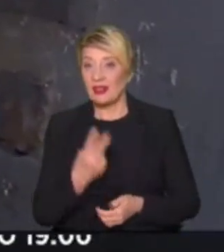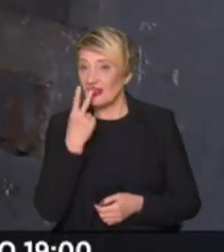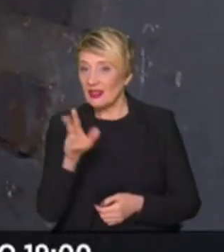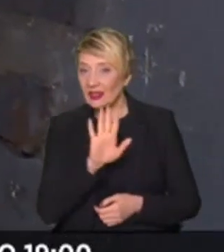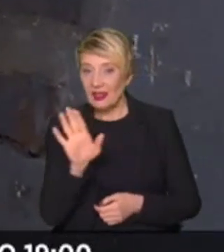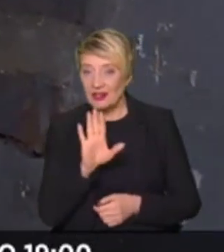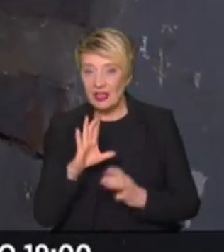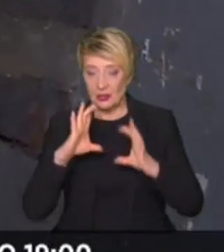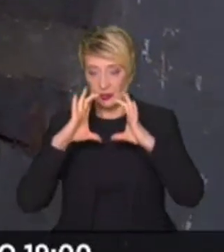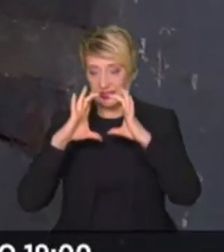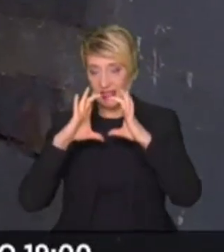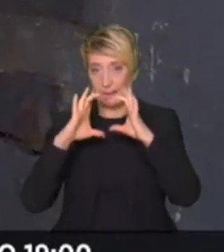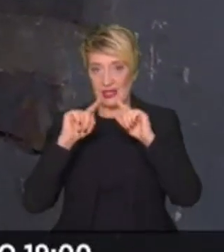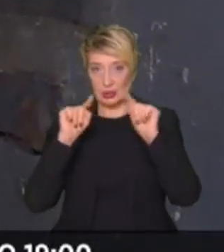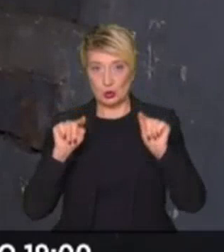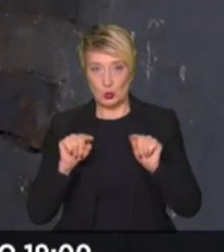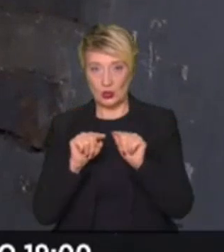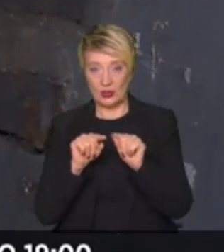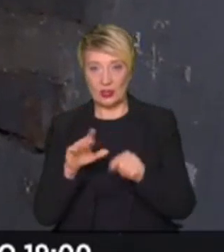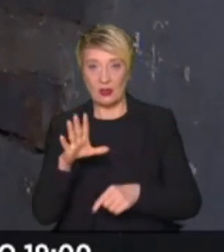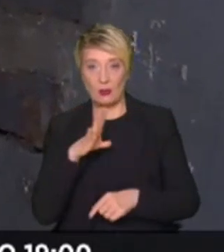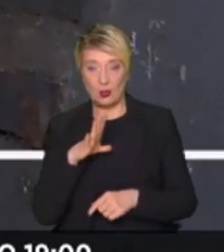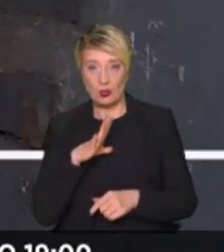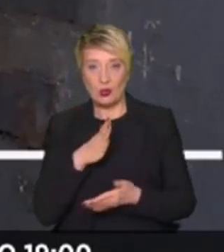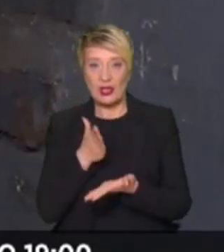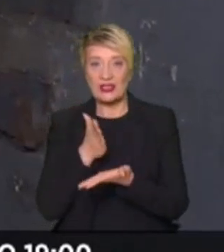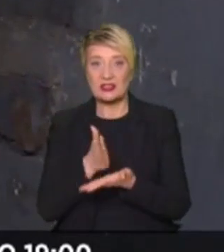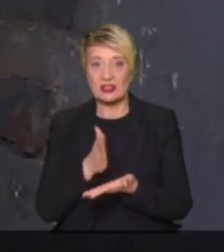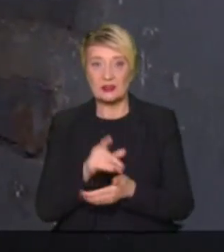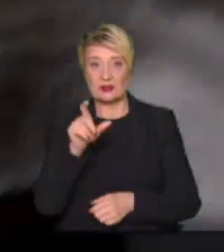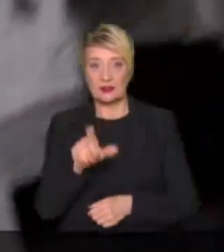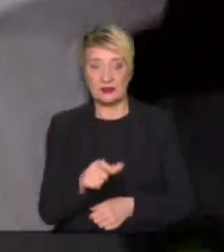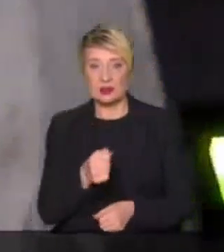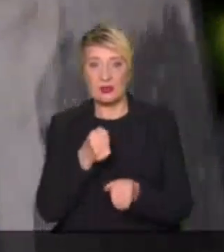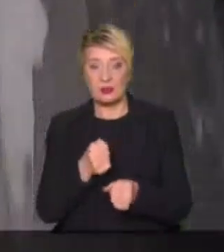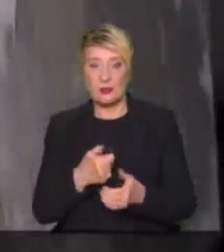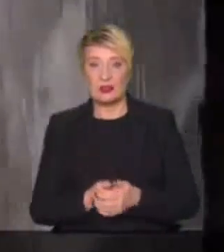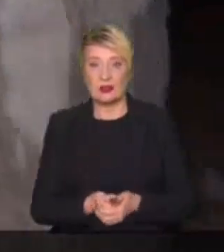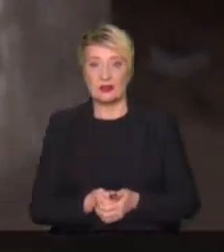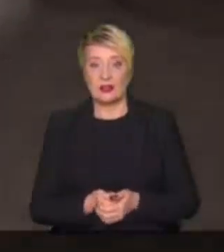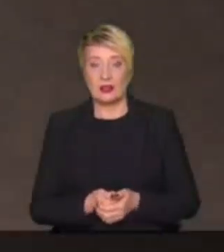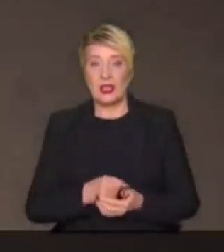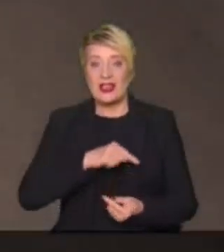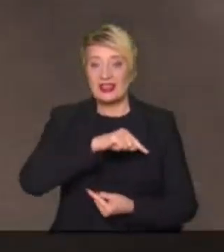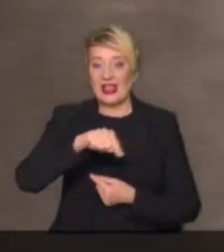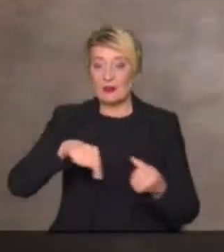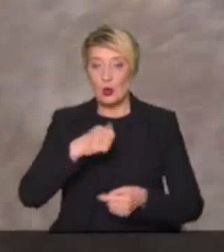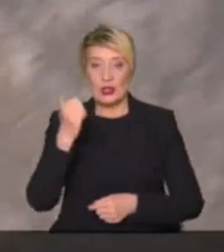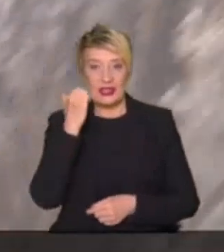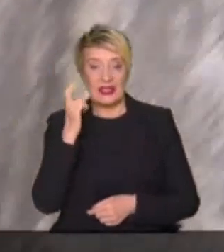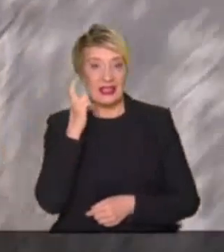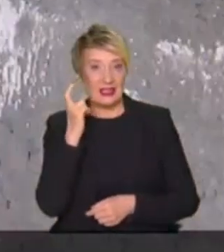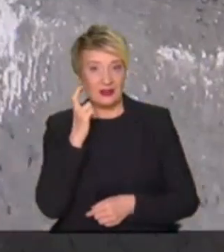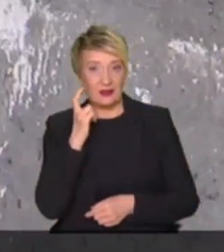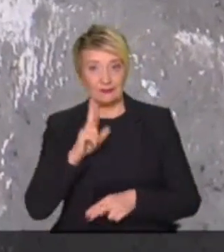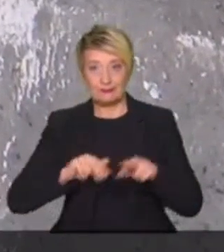із амбразури, отак було розташовано тіло кулемета «Максима». Доти навколо Києва почали зводити у